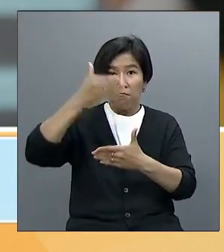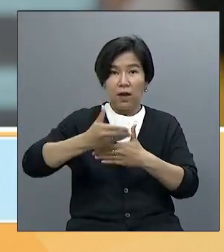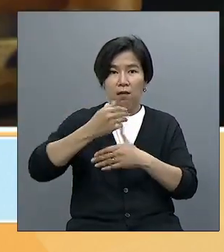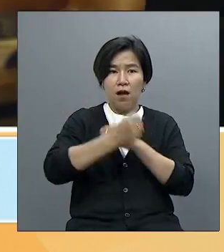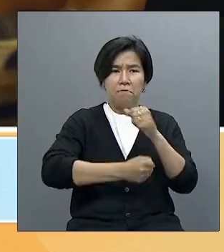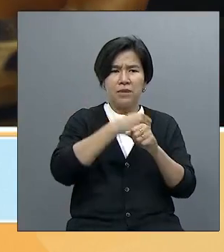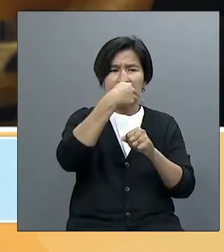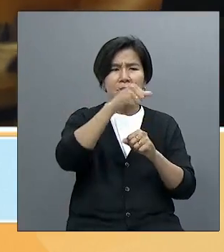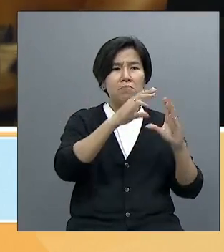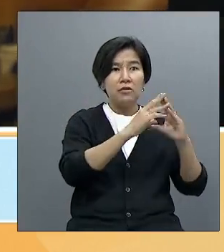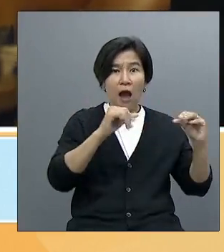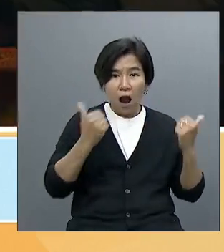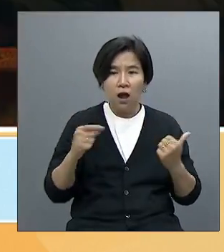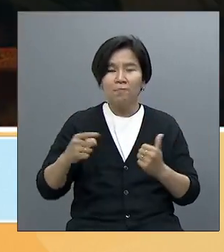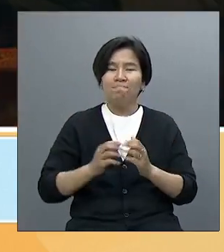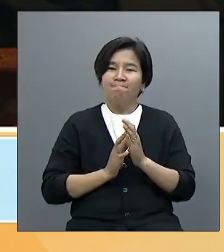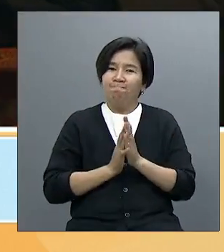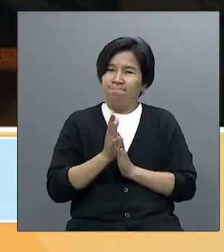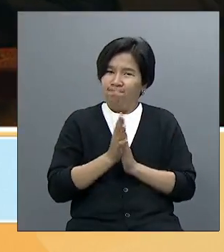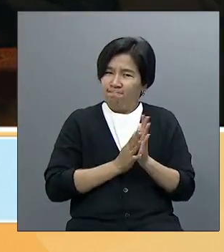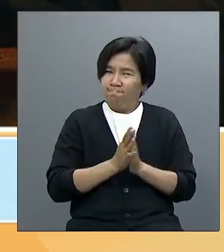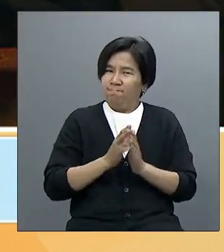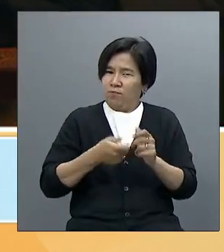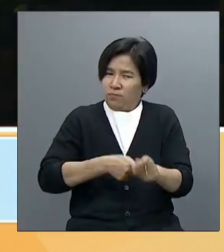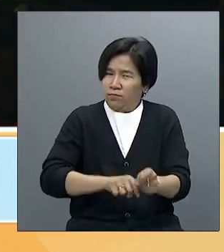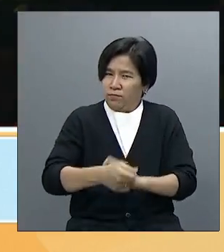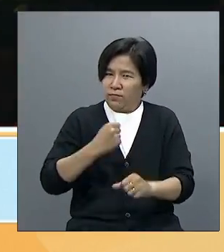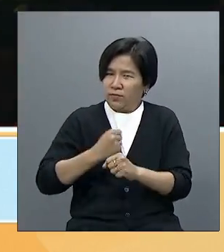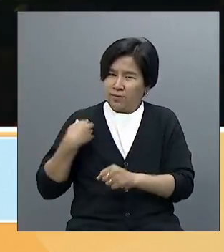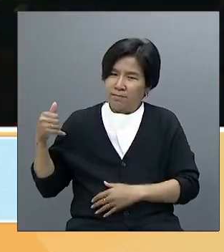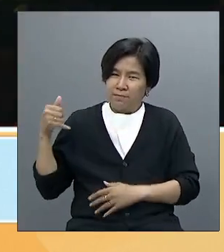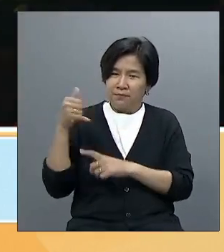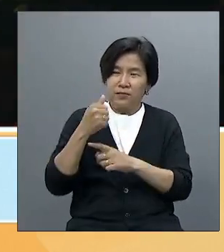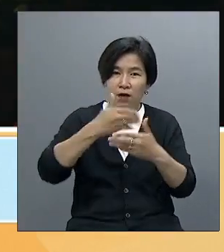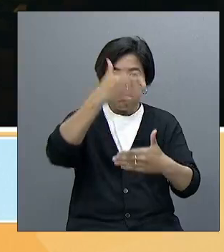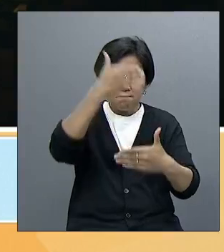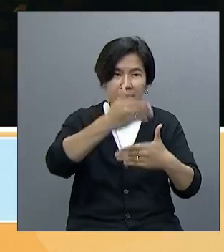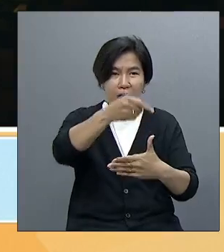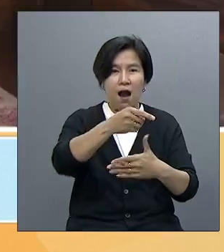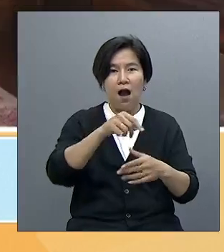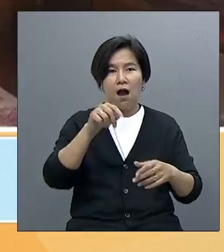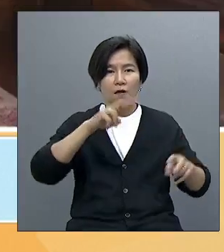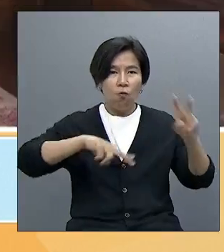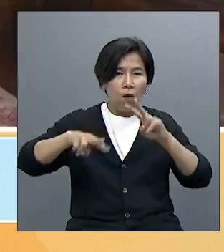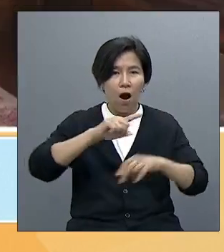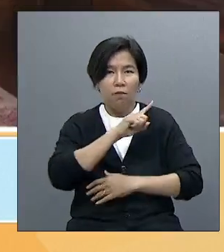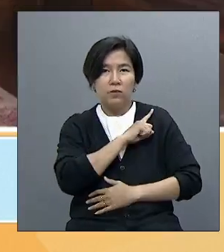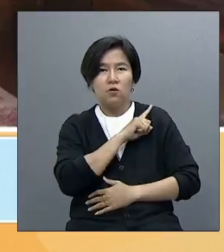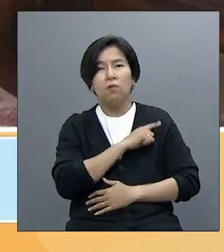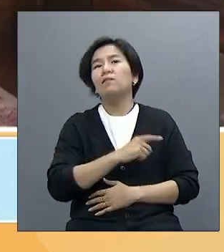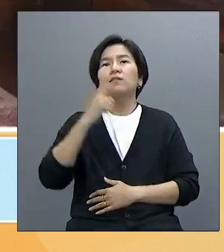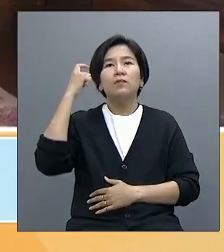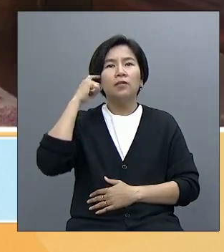ปีแล้วแต่ท่านลงมือมากำกับละครเรื่องนี้คิด ้องคิดแล้วว่าเฮ้ยมันจะต้องมีอะไร